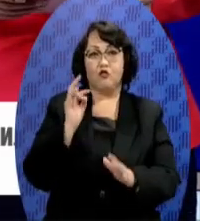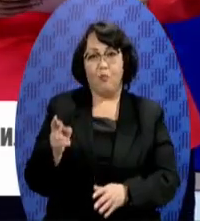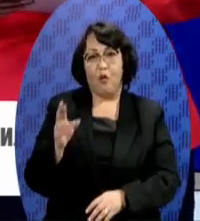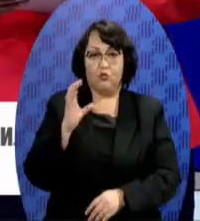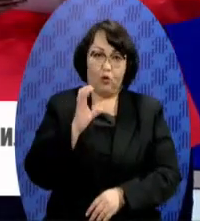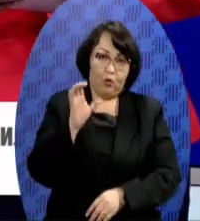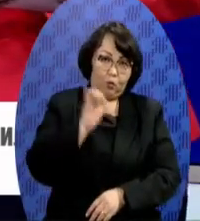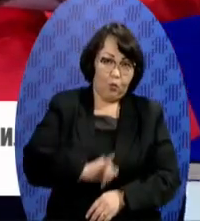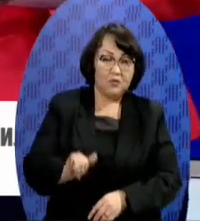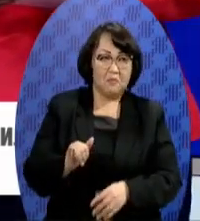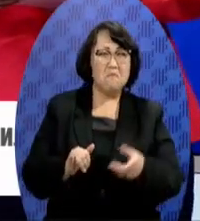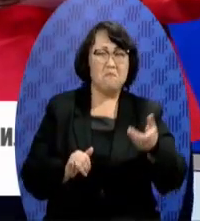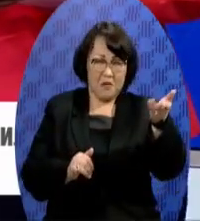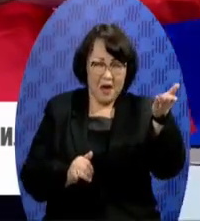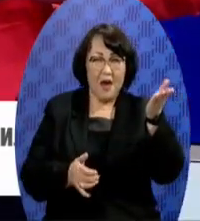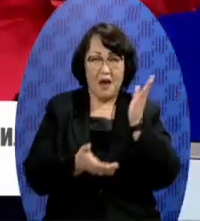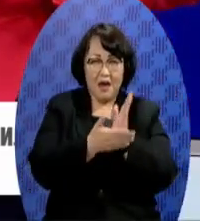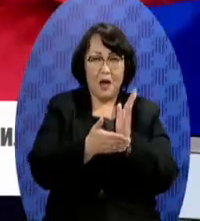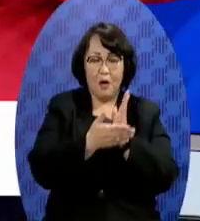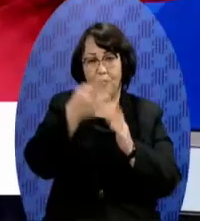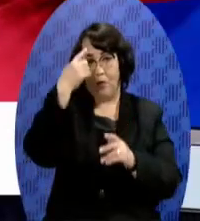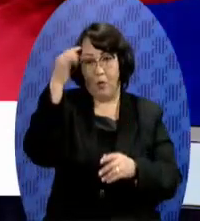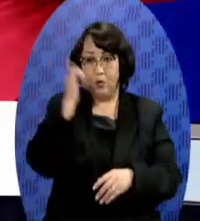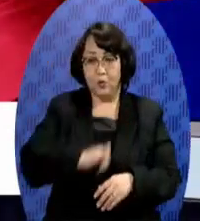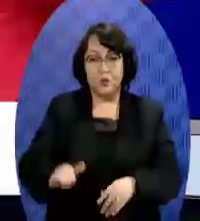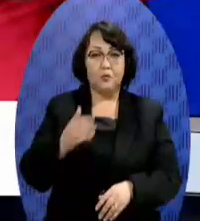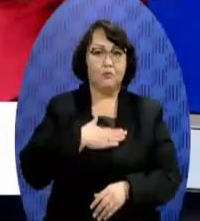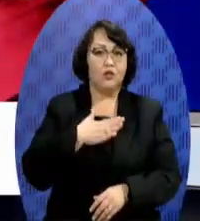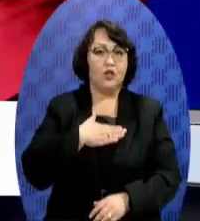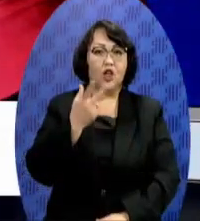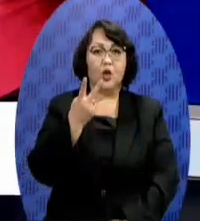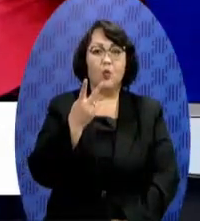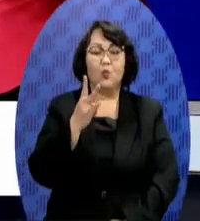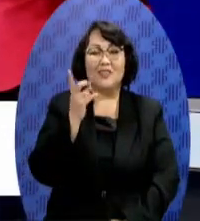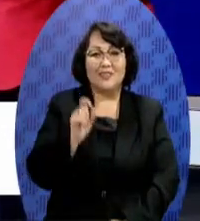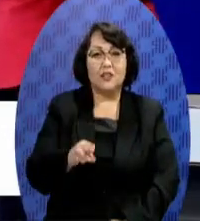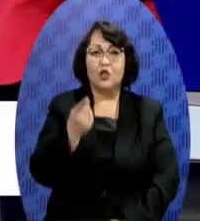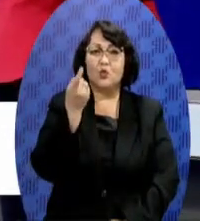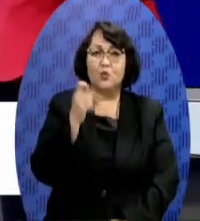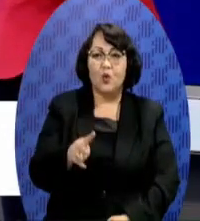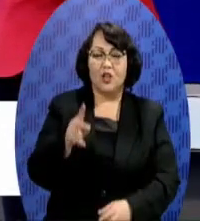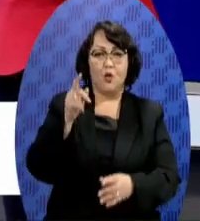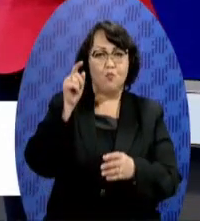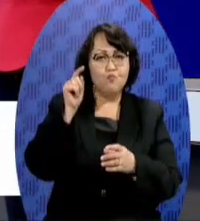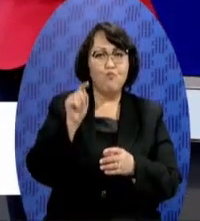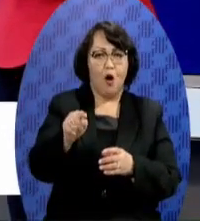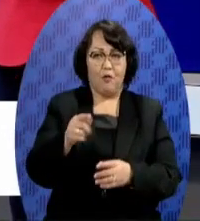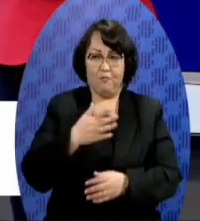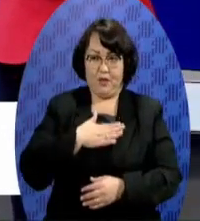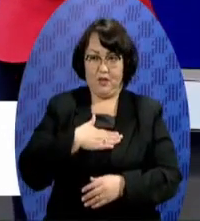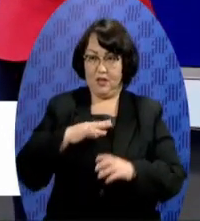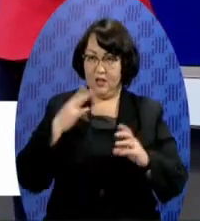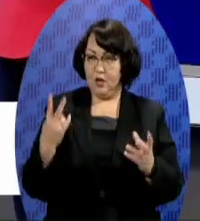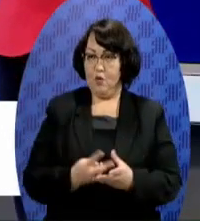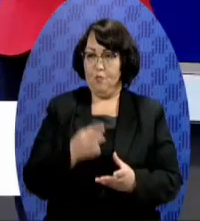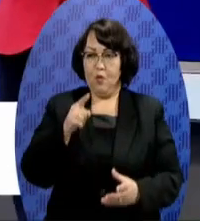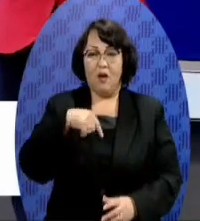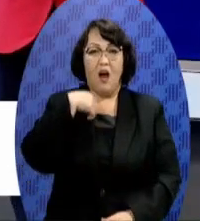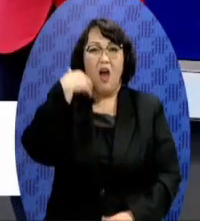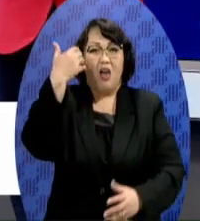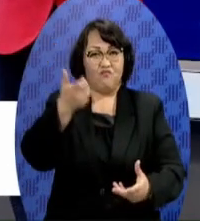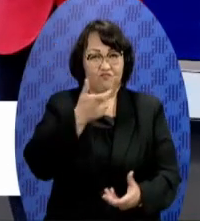ийм асуудал өнөөдөр монголчууд нэгдмэл үнэт зүйлээ яг ийм зүйл юм а гэж тодорхойлж хэлж чадахгүй байгаа учраас бид энэ асуудалд анхаарах ёстой гэж